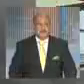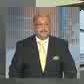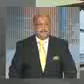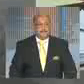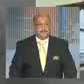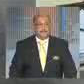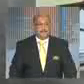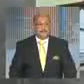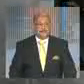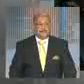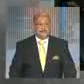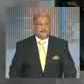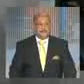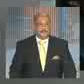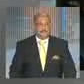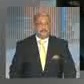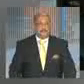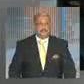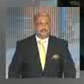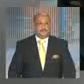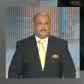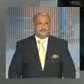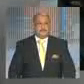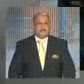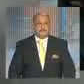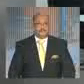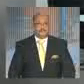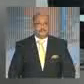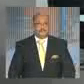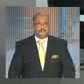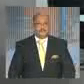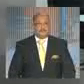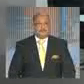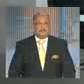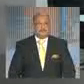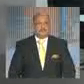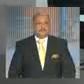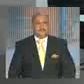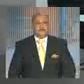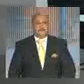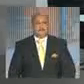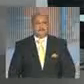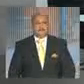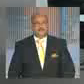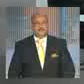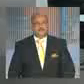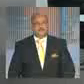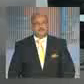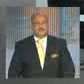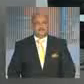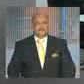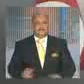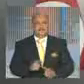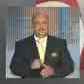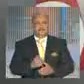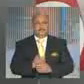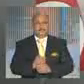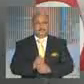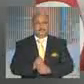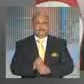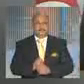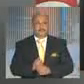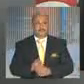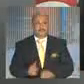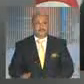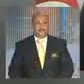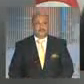وإن أكدت رئاسة جامعة صفاقس قيامها بالخطوات المطلوبة منها. طلبت أنا من السيد كاتب عام الحكومة حل الجمعية بطبيعة